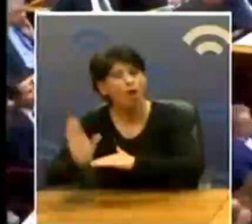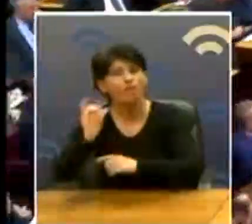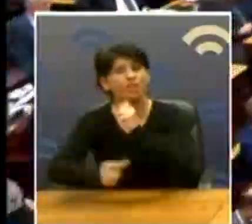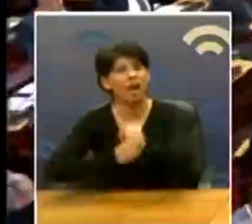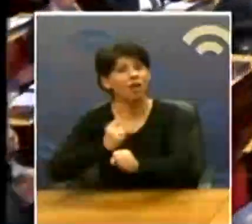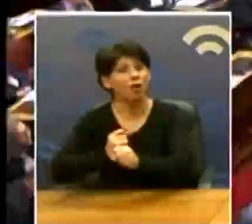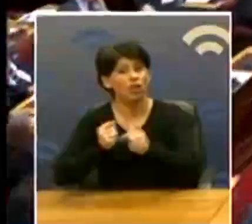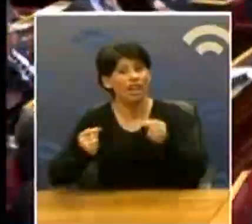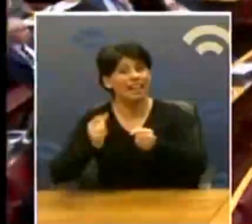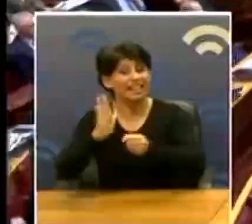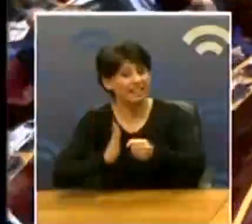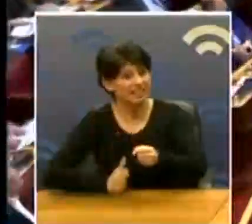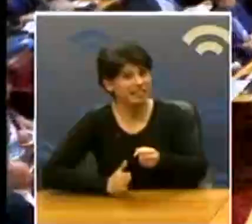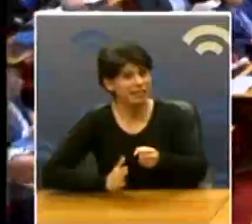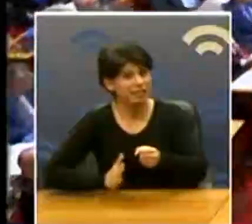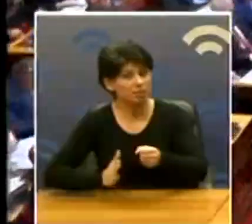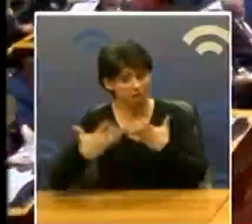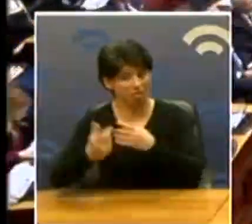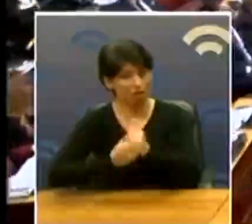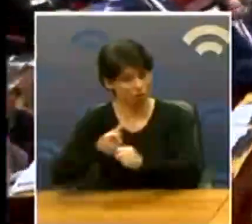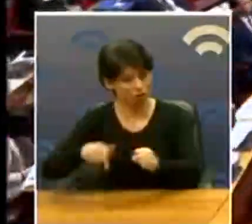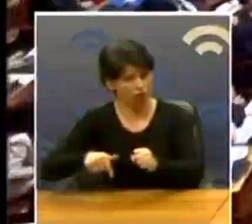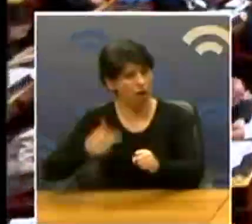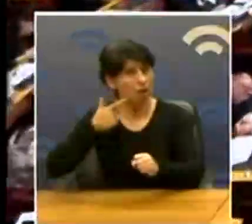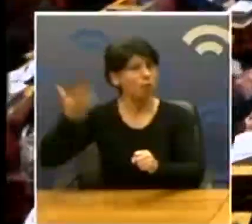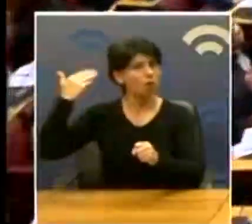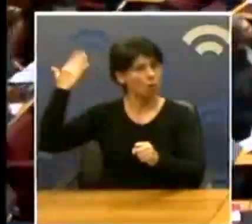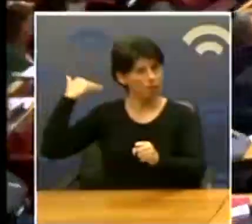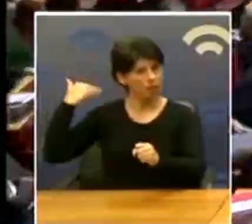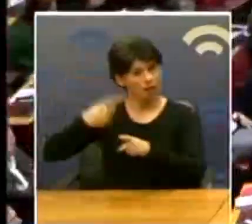συμφωνία απλώς μεταξύ Νέας Δημοκρατίας και ΣΥΡΙΖΑ, αφού αυτή η